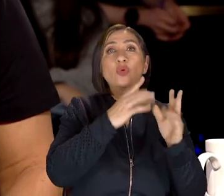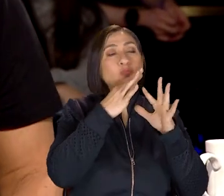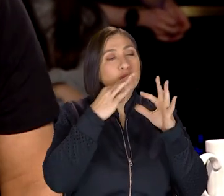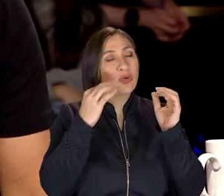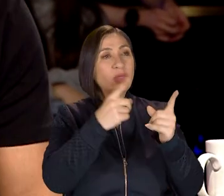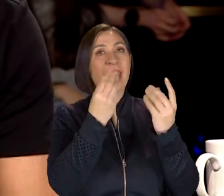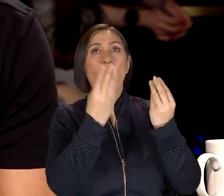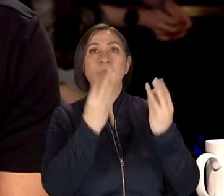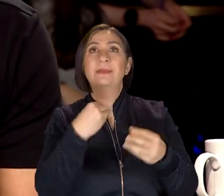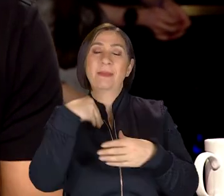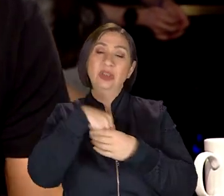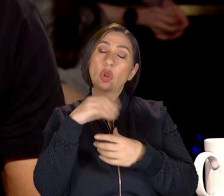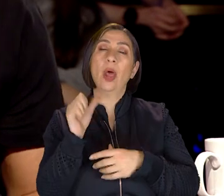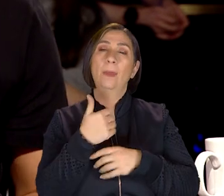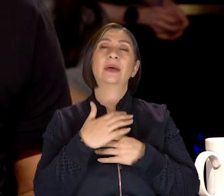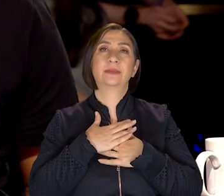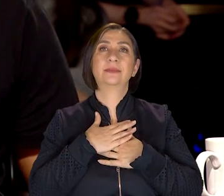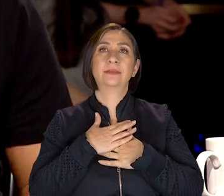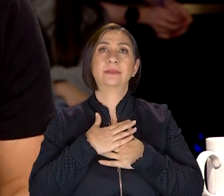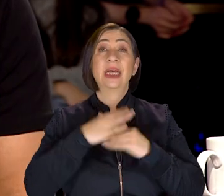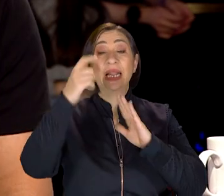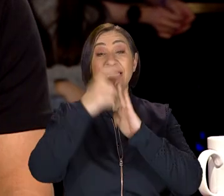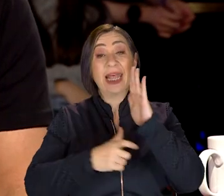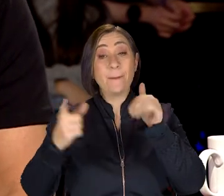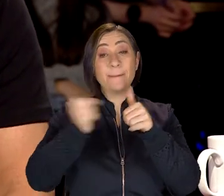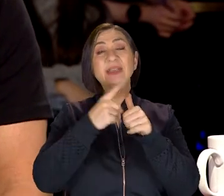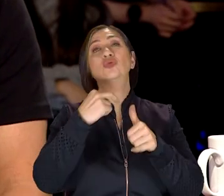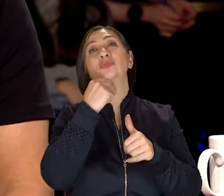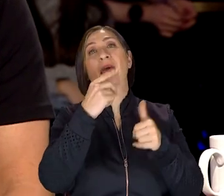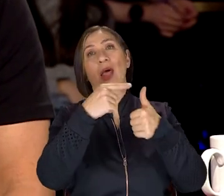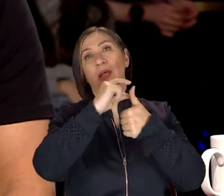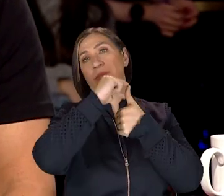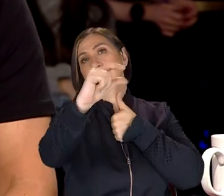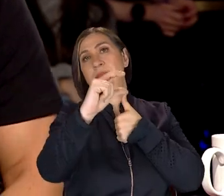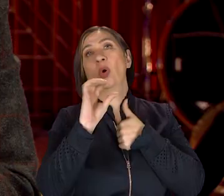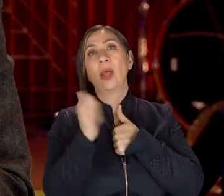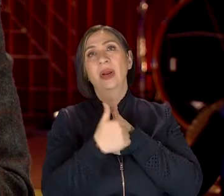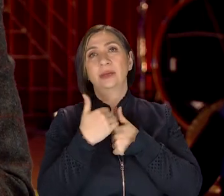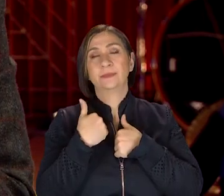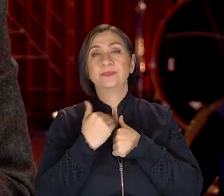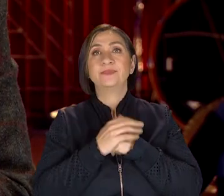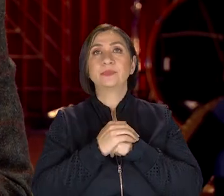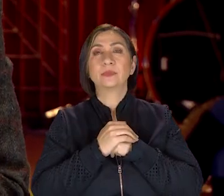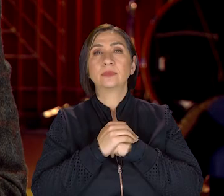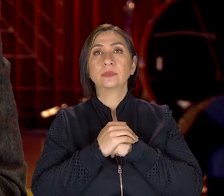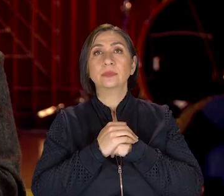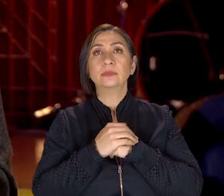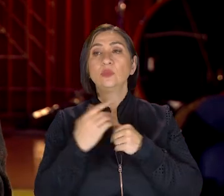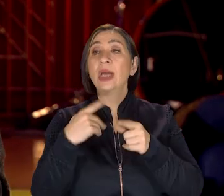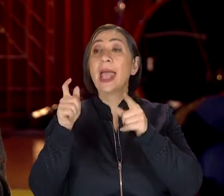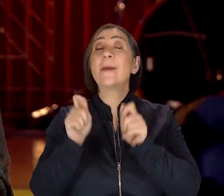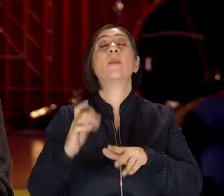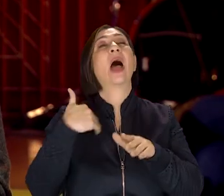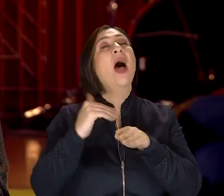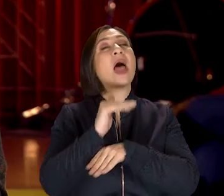mutluluğu, onun iyi olması benim için hani listede çok önemli yerde yani. Peki, ben bunları yapmayarak